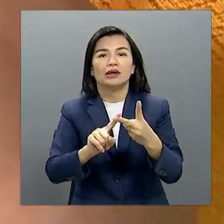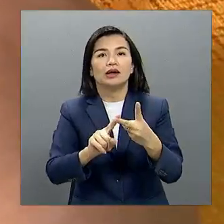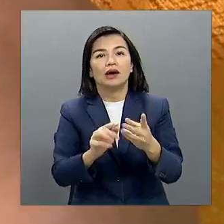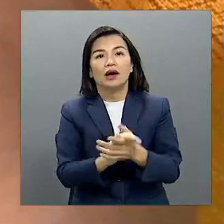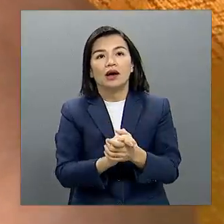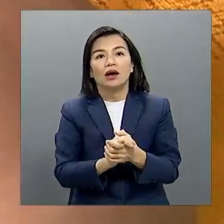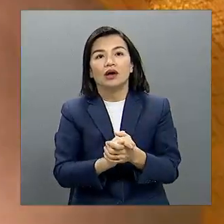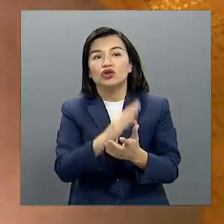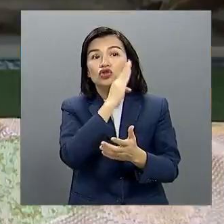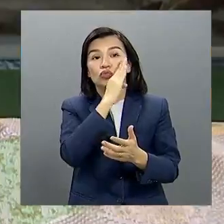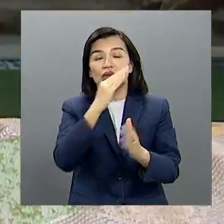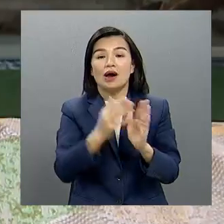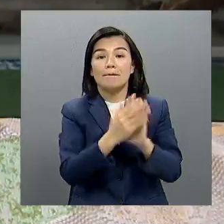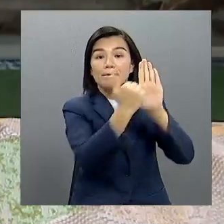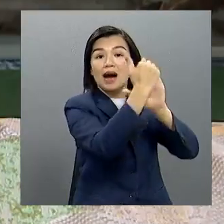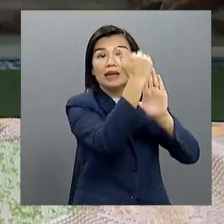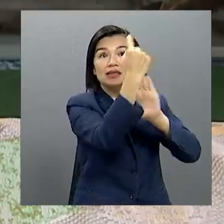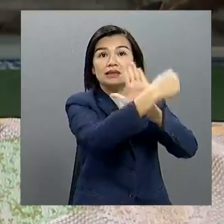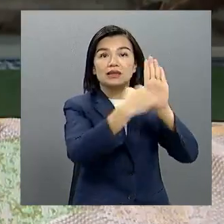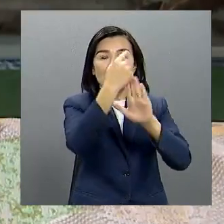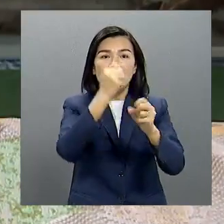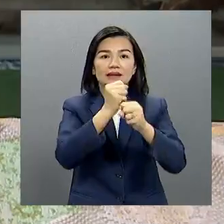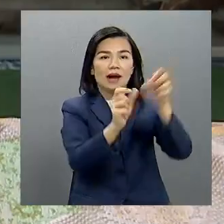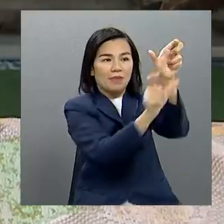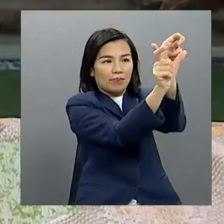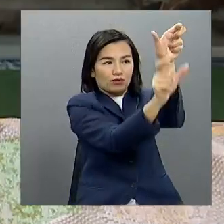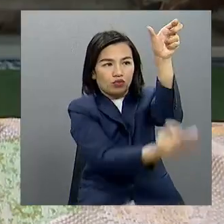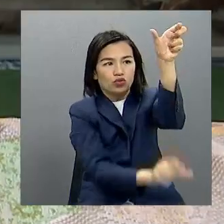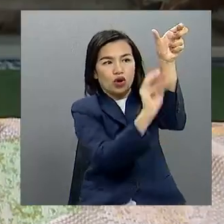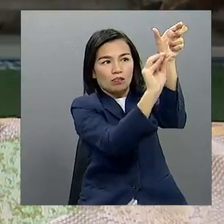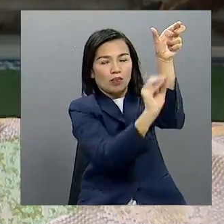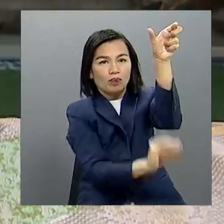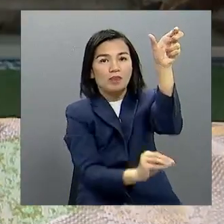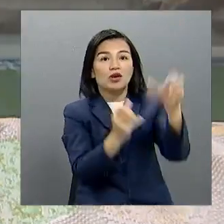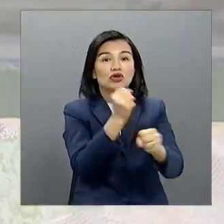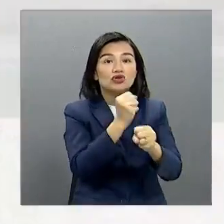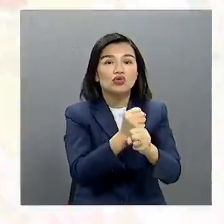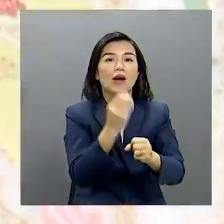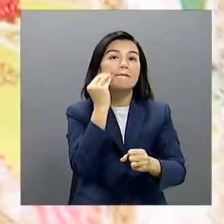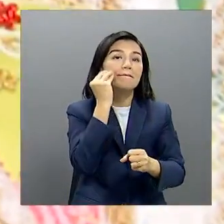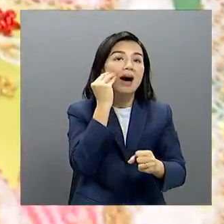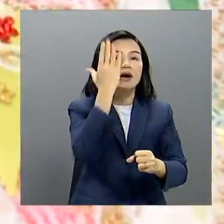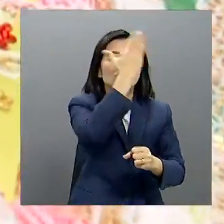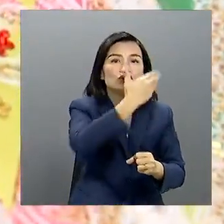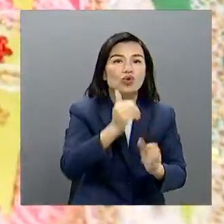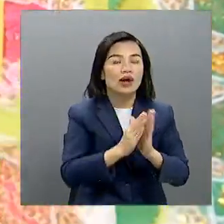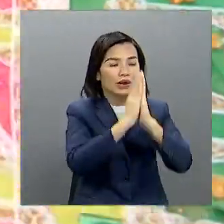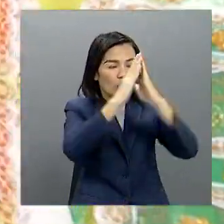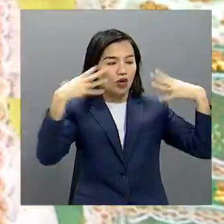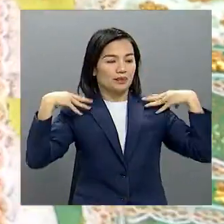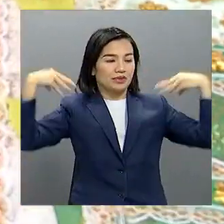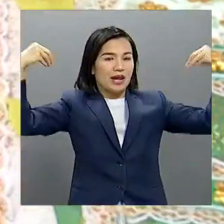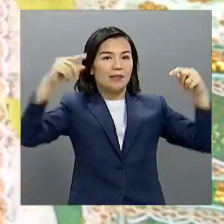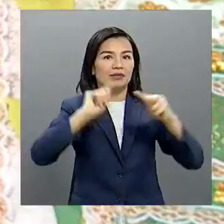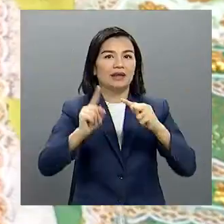นือภาคเหนือก็คือตุงก็ตกแต่งบ้านเรือนนะคะเพื่อความสวยงามบูชาเทพเทวดาเหมือนกันของป้าต้อยนะมีเสาหงนะ